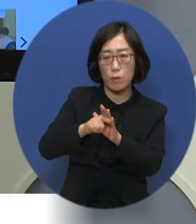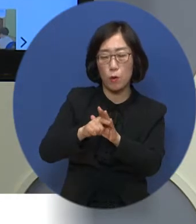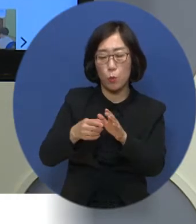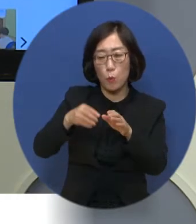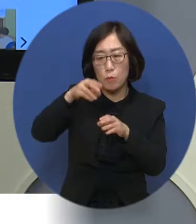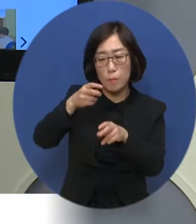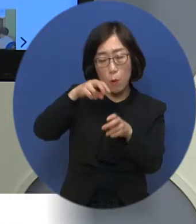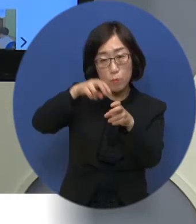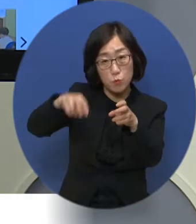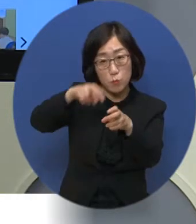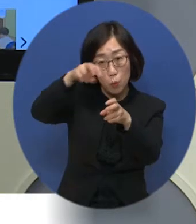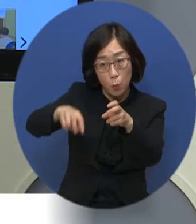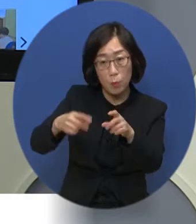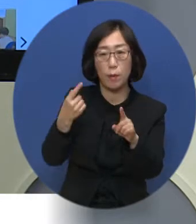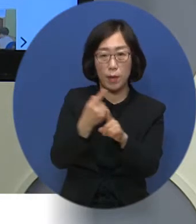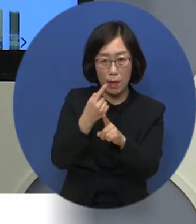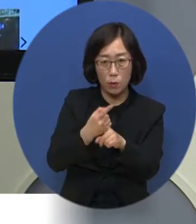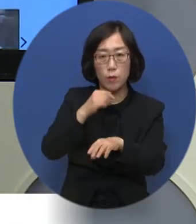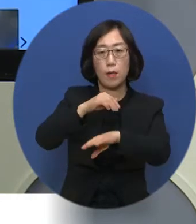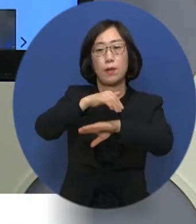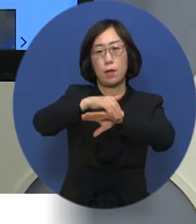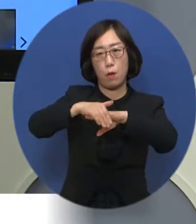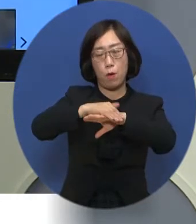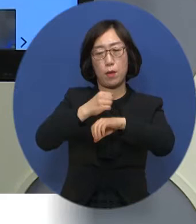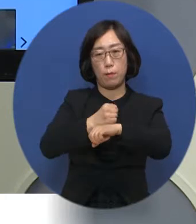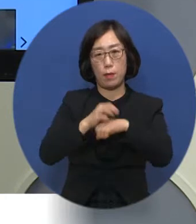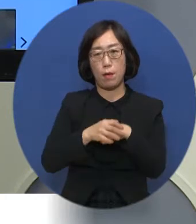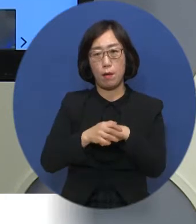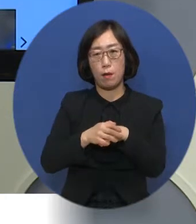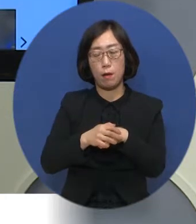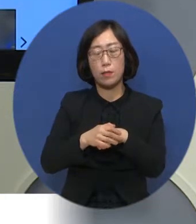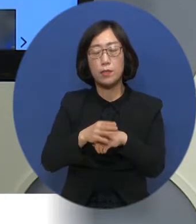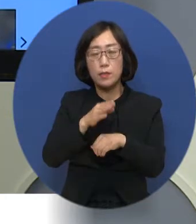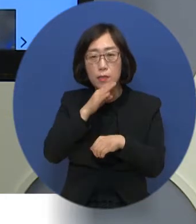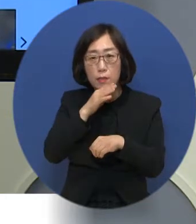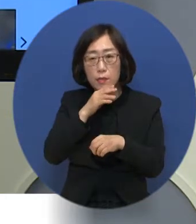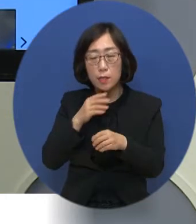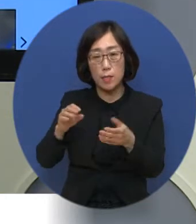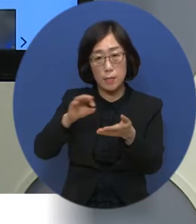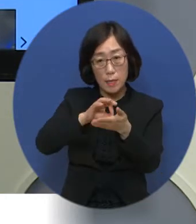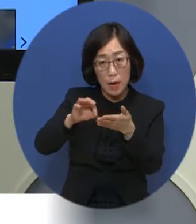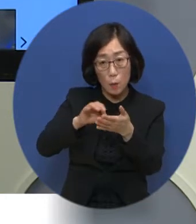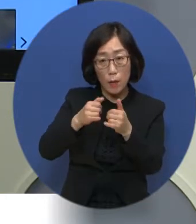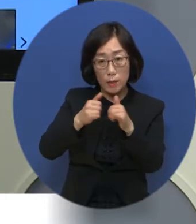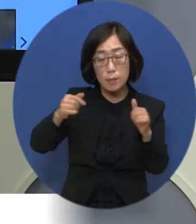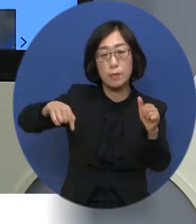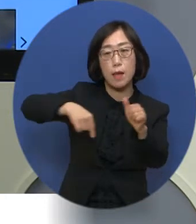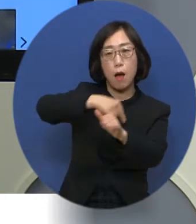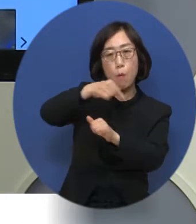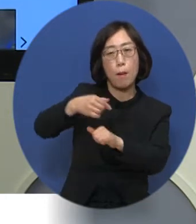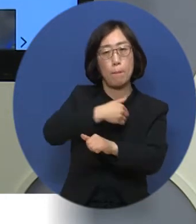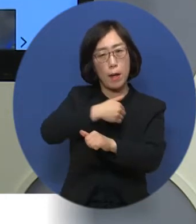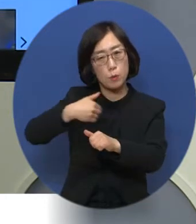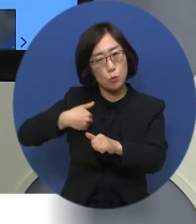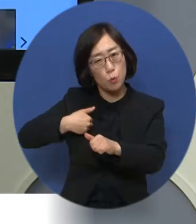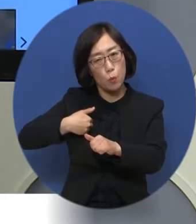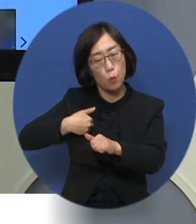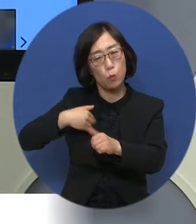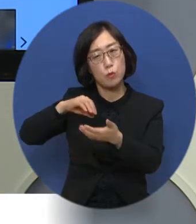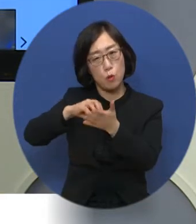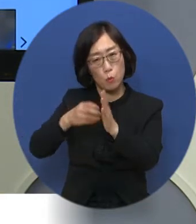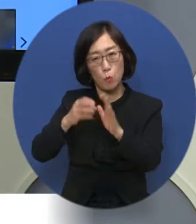활용할 예정이라고 설명했습니다 이어 실제 저상 버스 이용 자들의 이용 실태와 만족도 등을 파악해